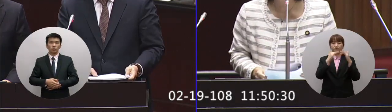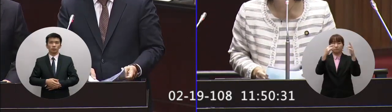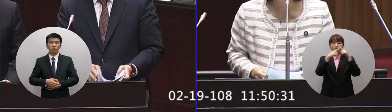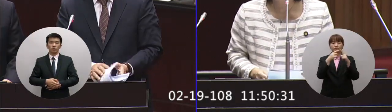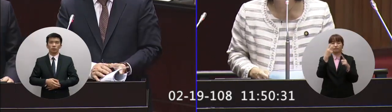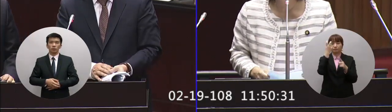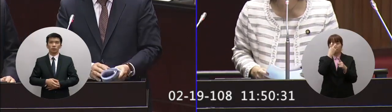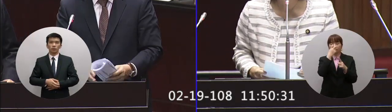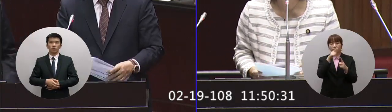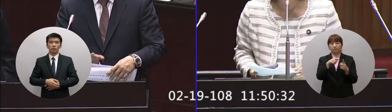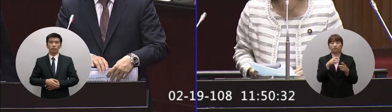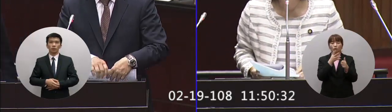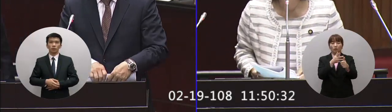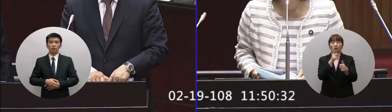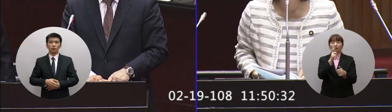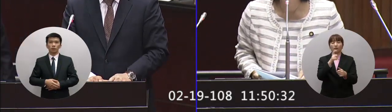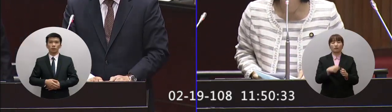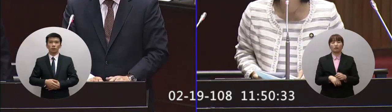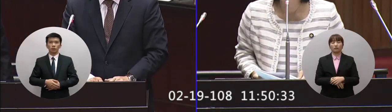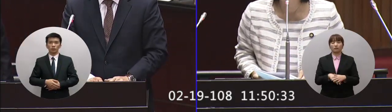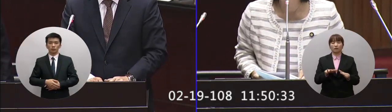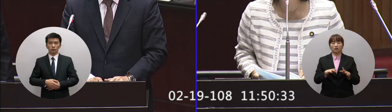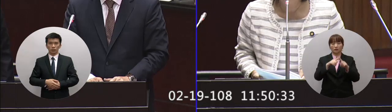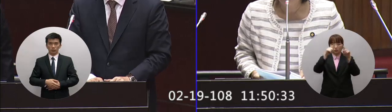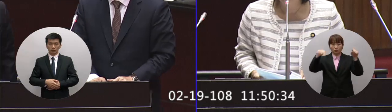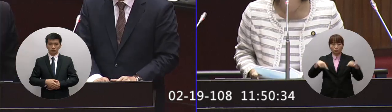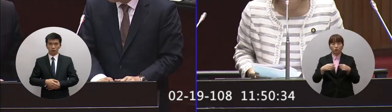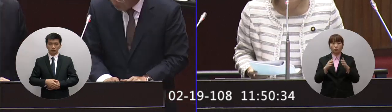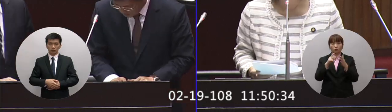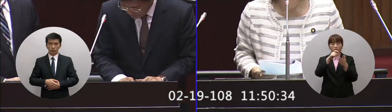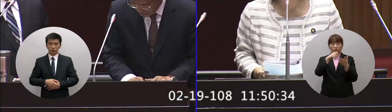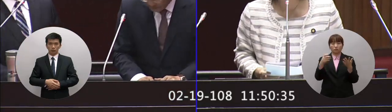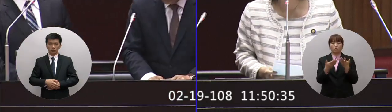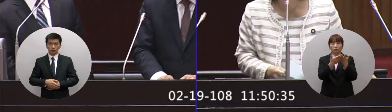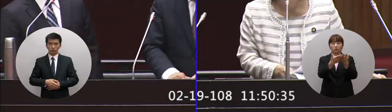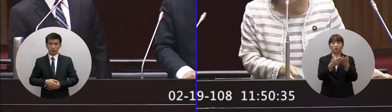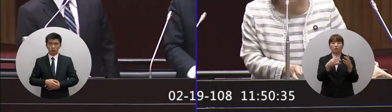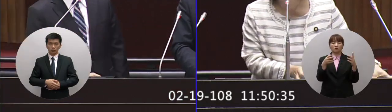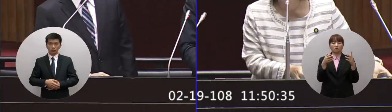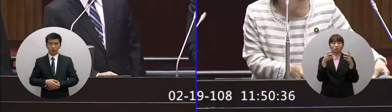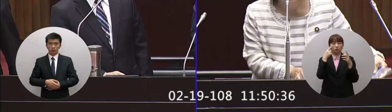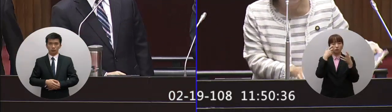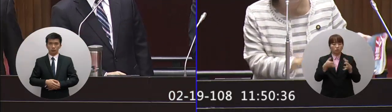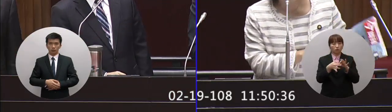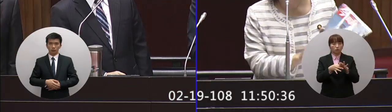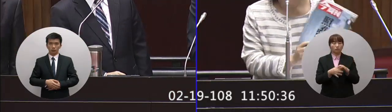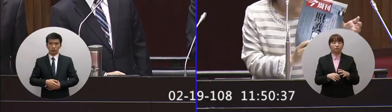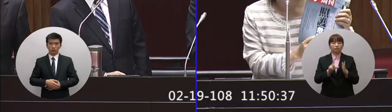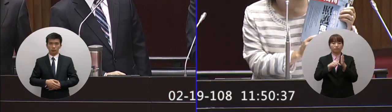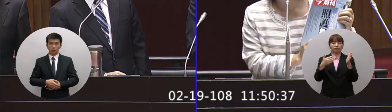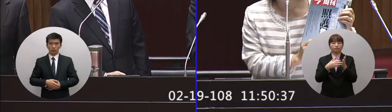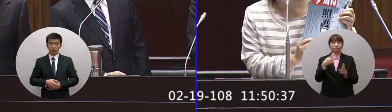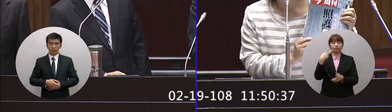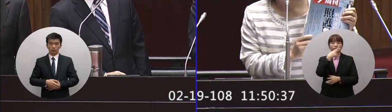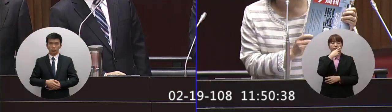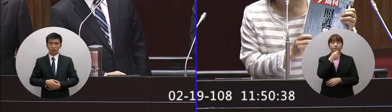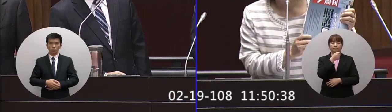法询问啊，那我就是提书面资料，请我们院里面来一起关心。那我这边也。